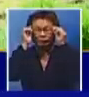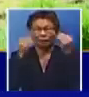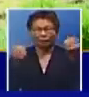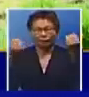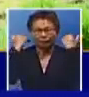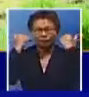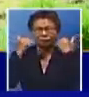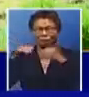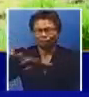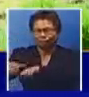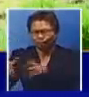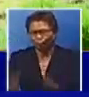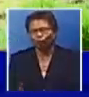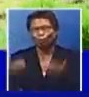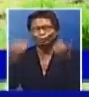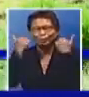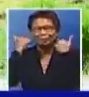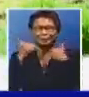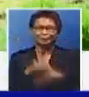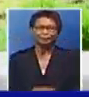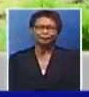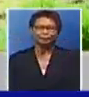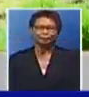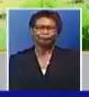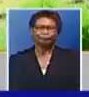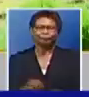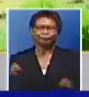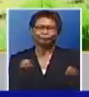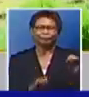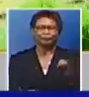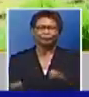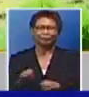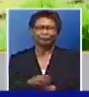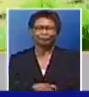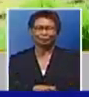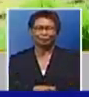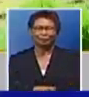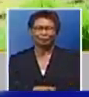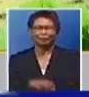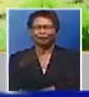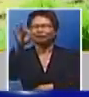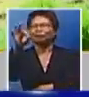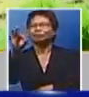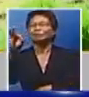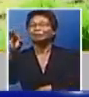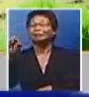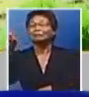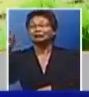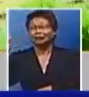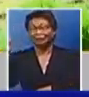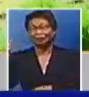pencen peroka nama dia. Pencen ni kalau kita tak ada pun salah cucu pun dapat. Lagi Felda uruskan tanah kita.